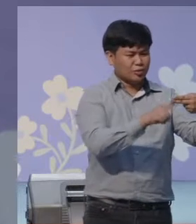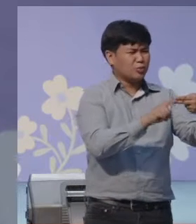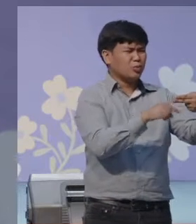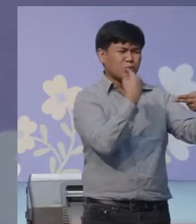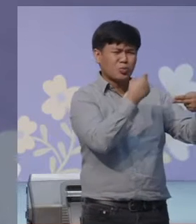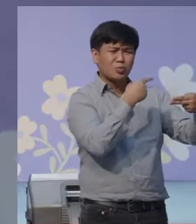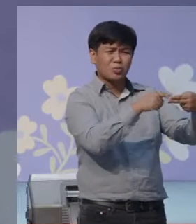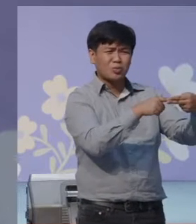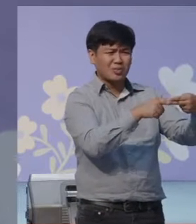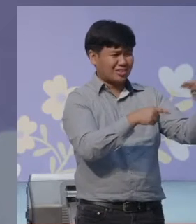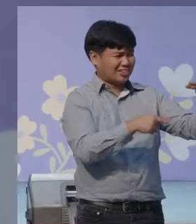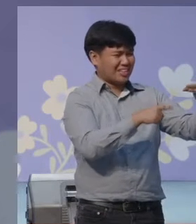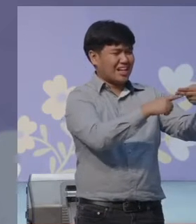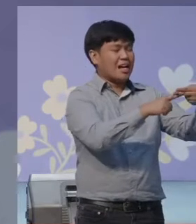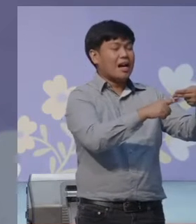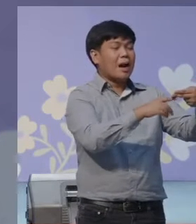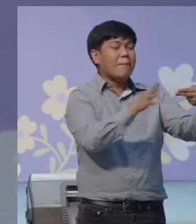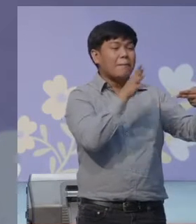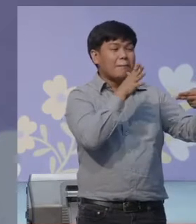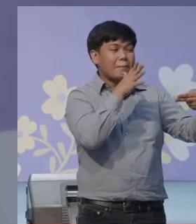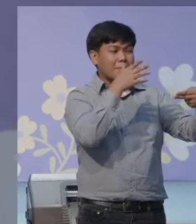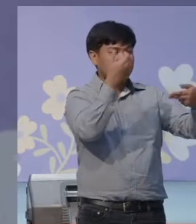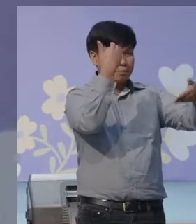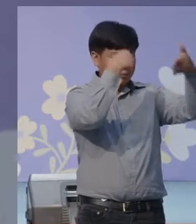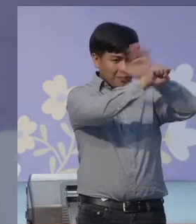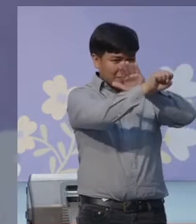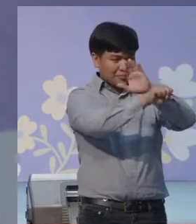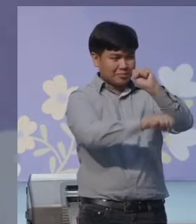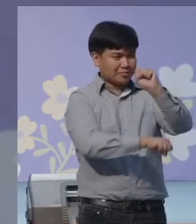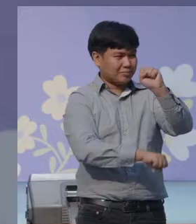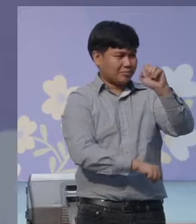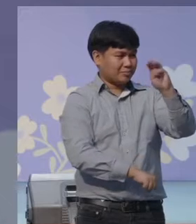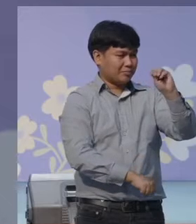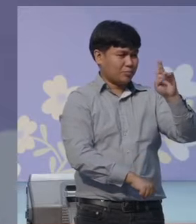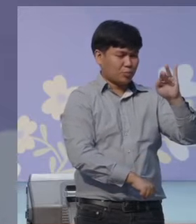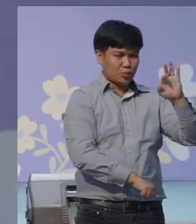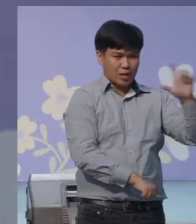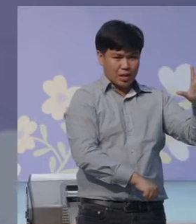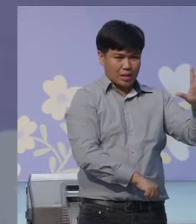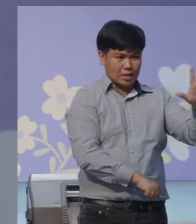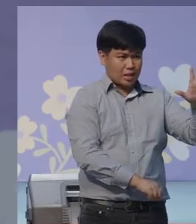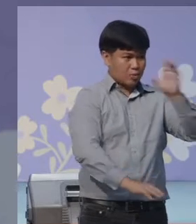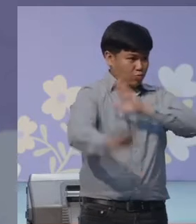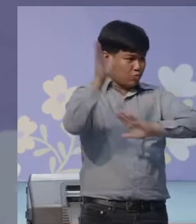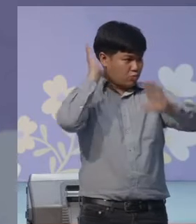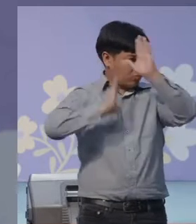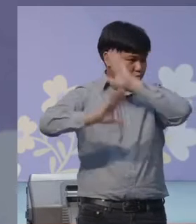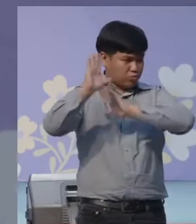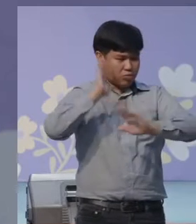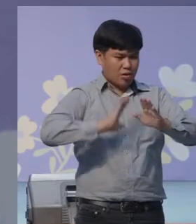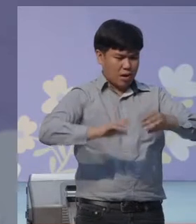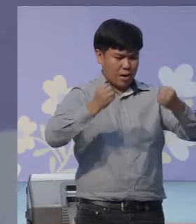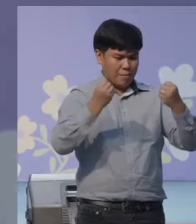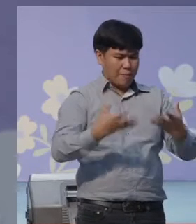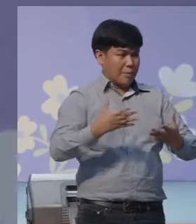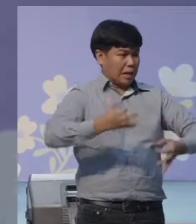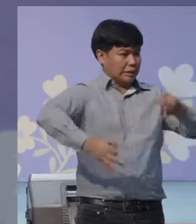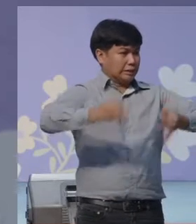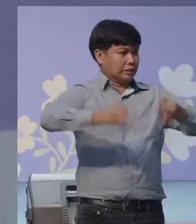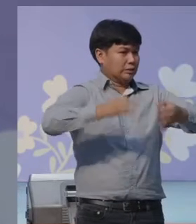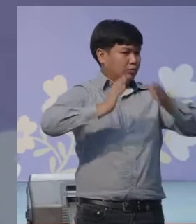Si Hana ay nabuhay ng panahon ng mga hukom. At dito sa